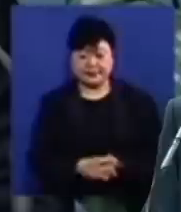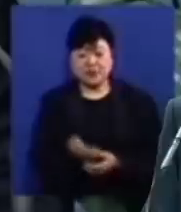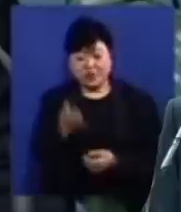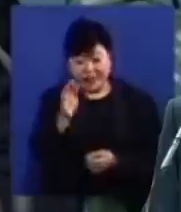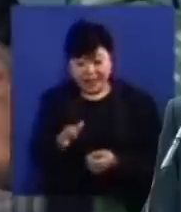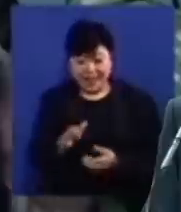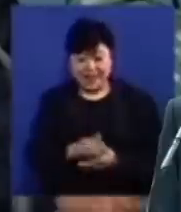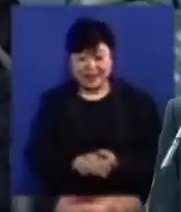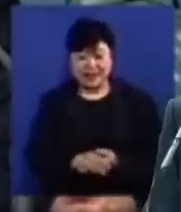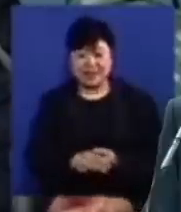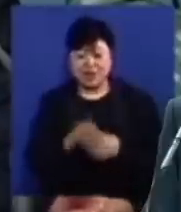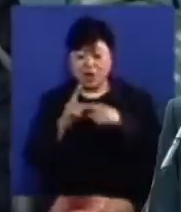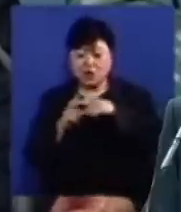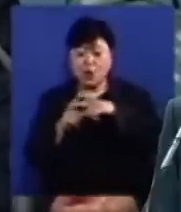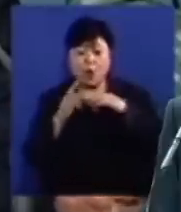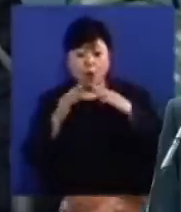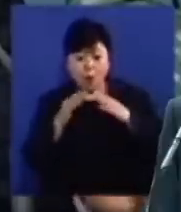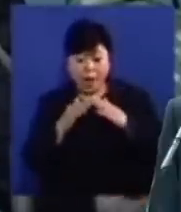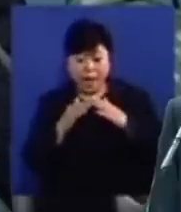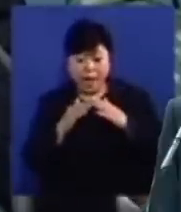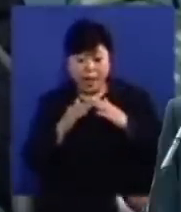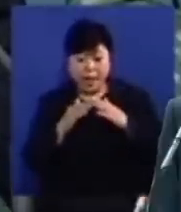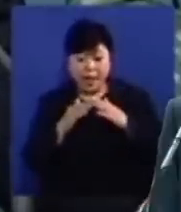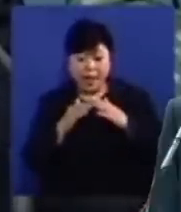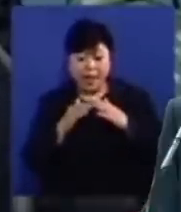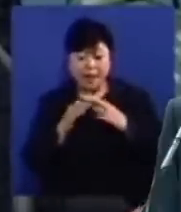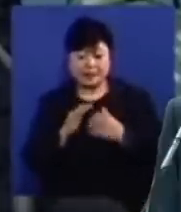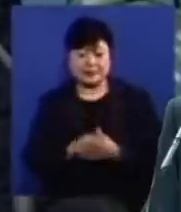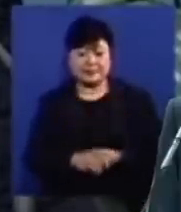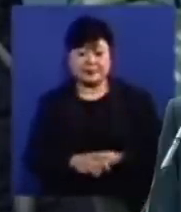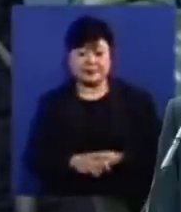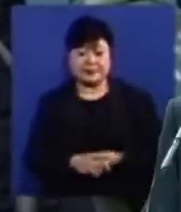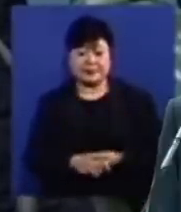그런데 교회는, 교회에